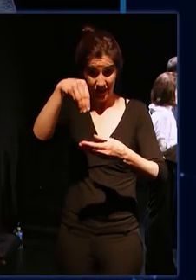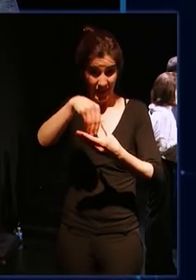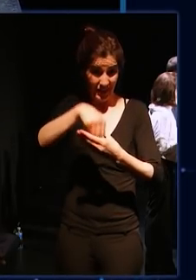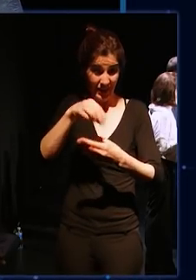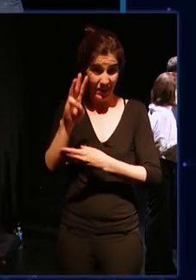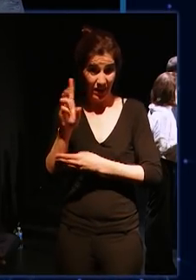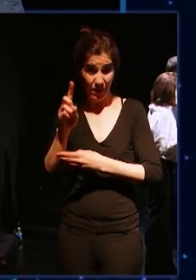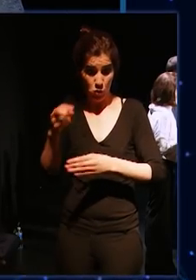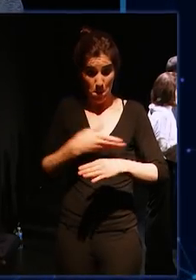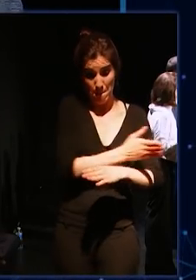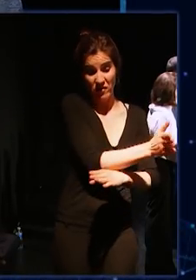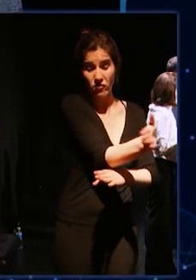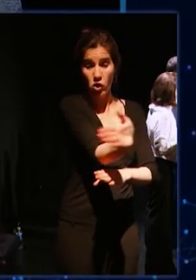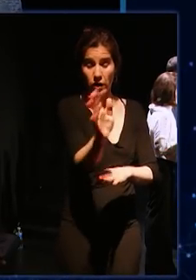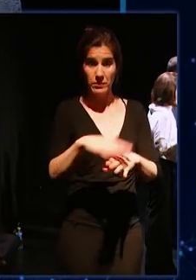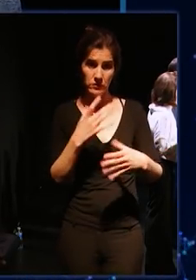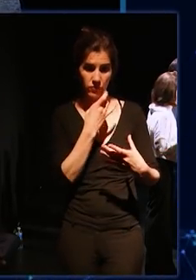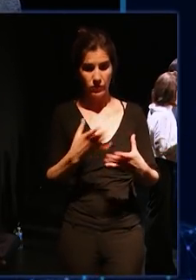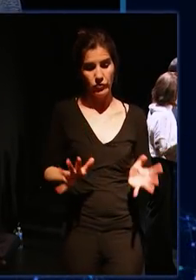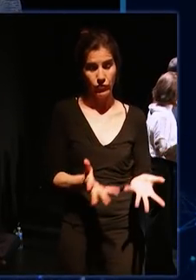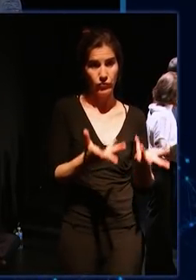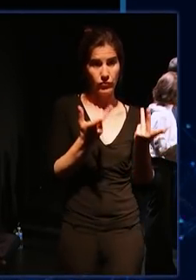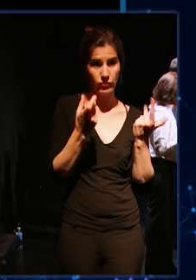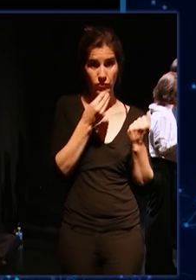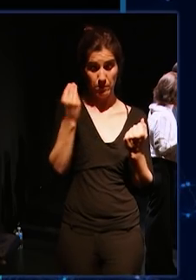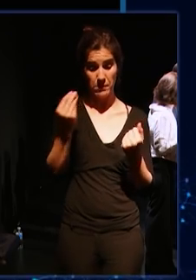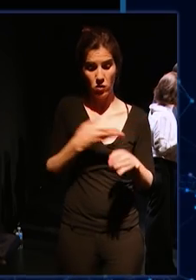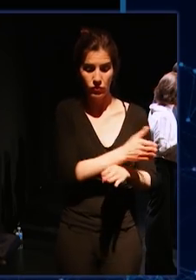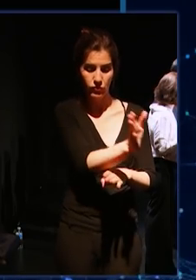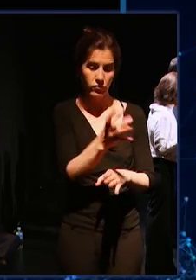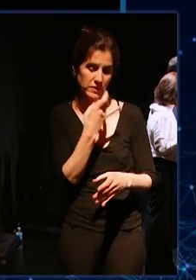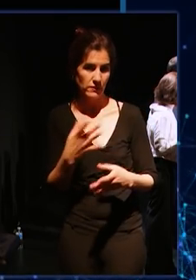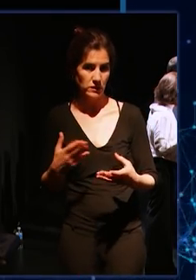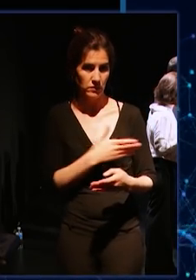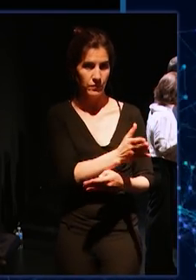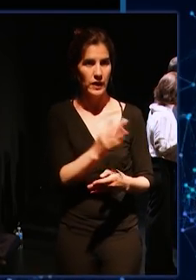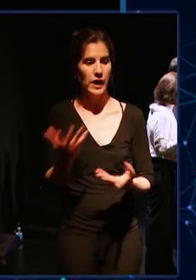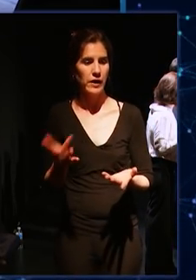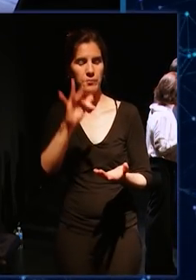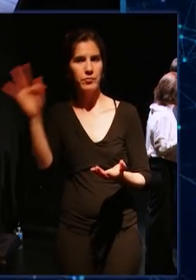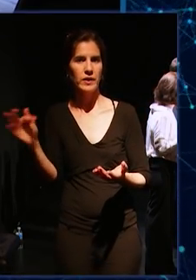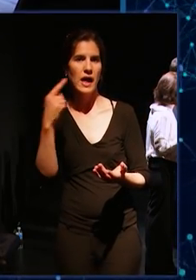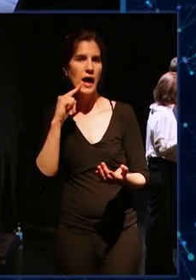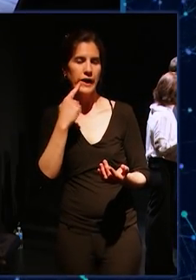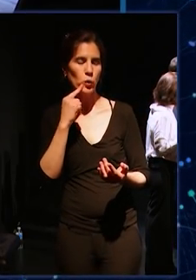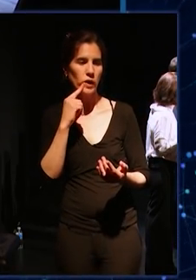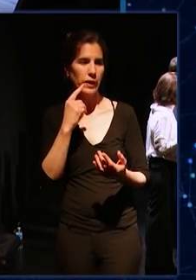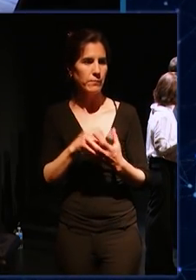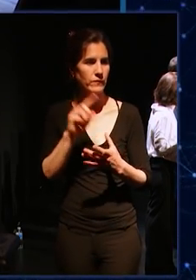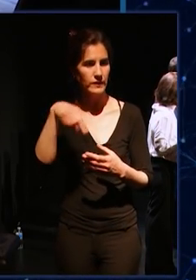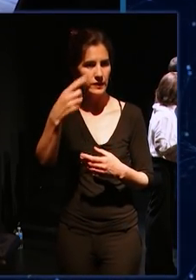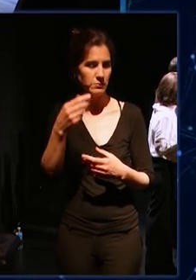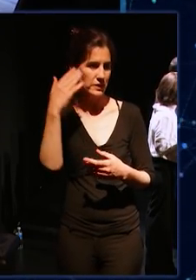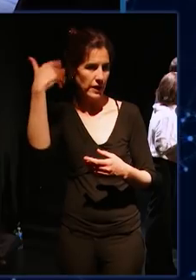habitual de Cardedeu. Jo crec que és la manera de fer-ho. Enric Oliver, després torn per Enrique Gimeno i la Laia Muñoz. Molt